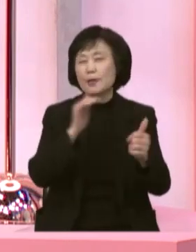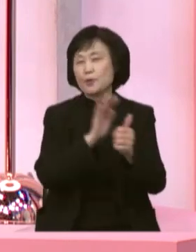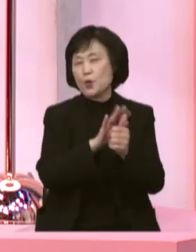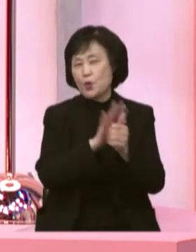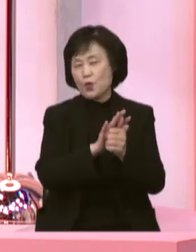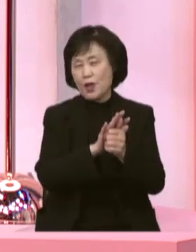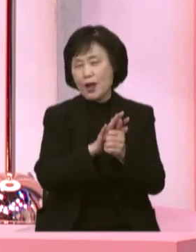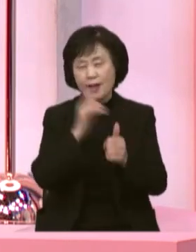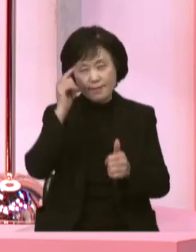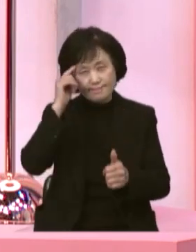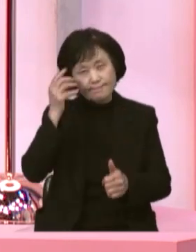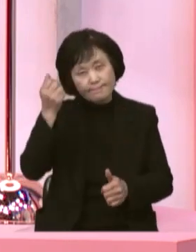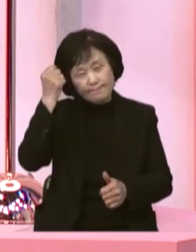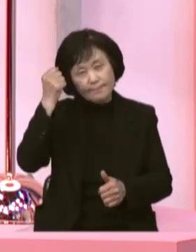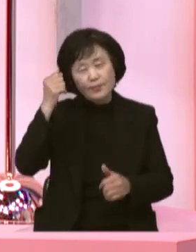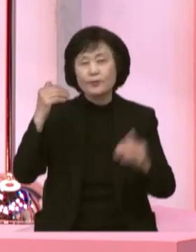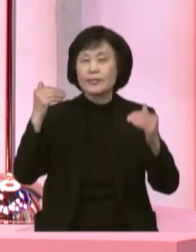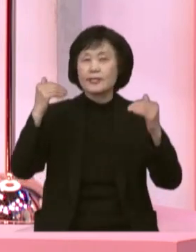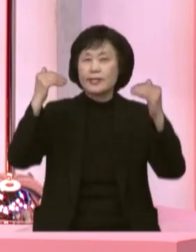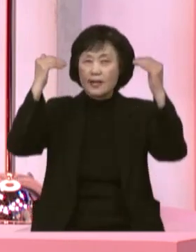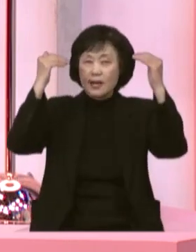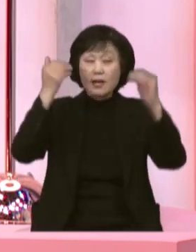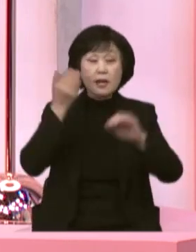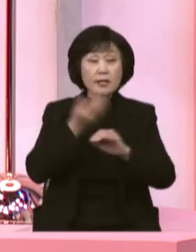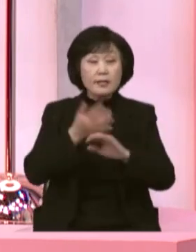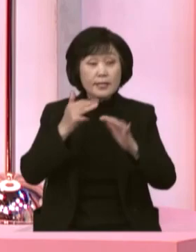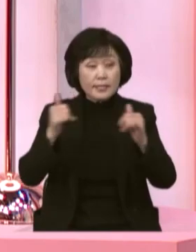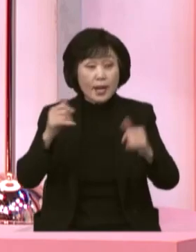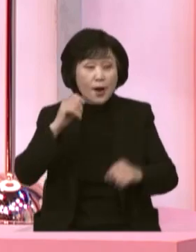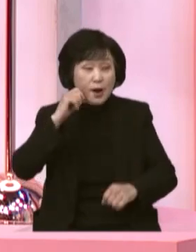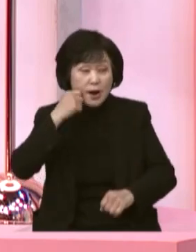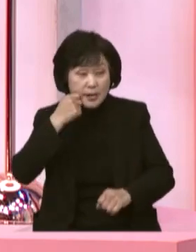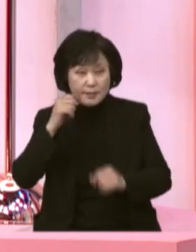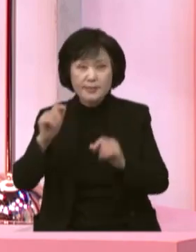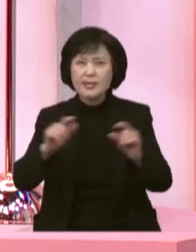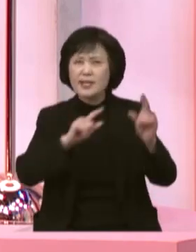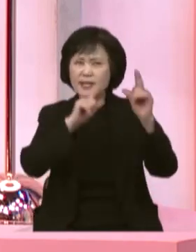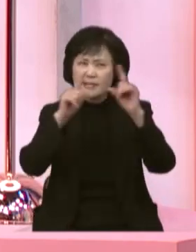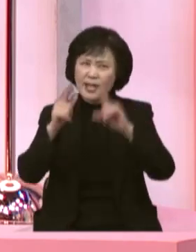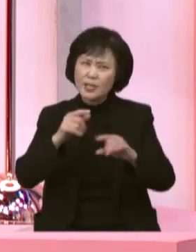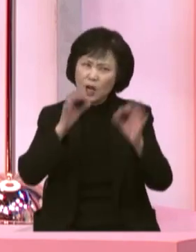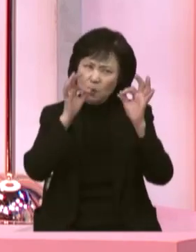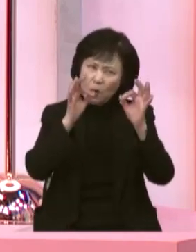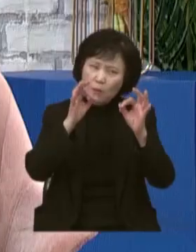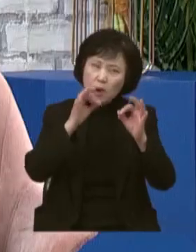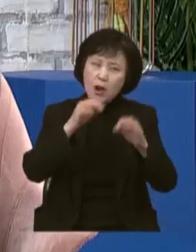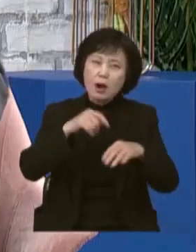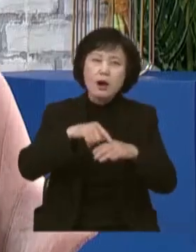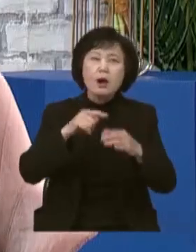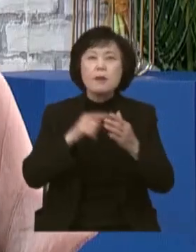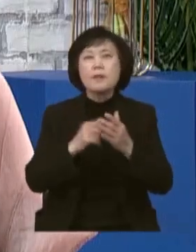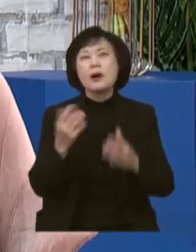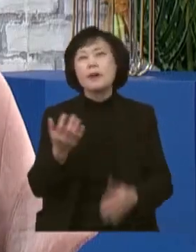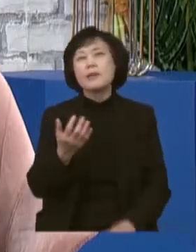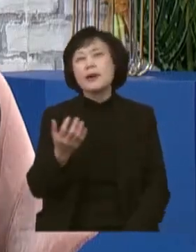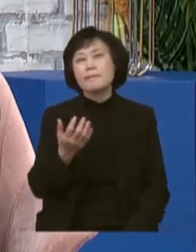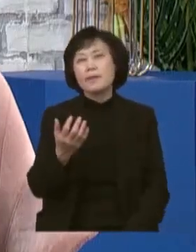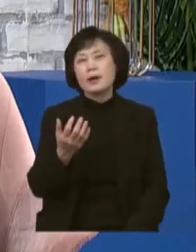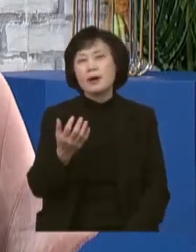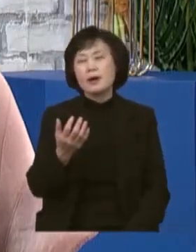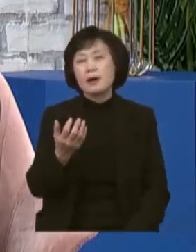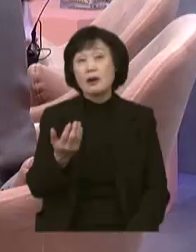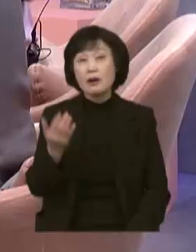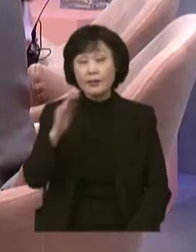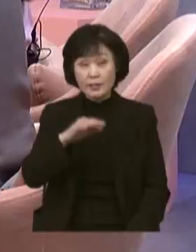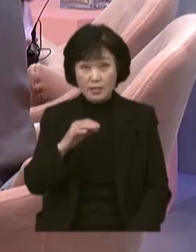없잖아. 아 코미디언이 돼서 도와주면 돈을 벌어서 그분들 도움은 됐겠구나. 그러면 코미디언 된 게 몇